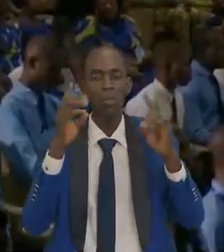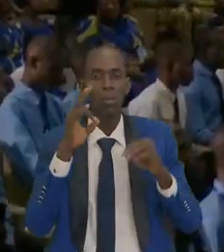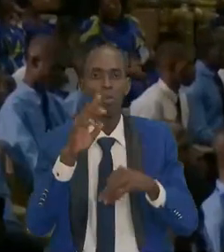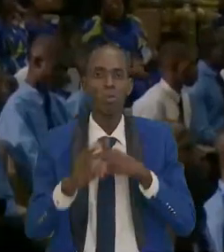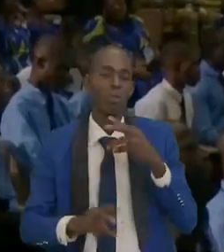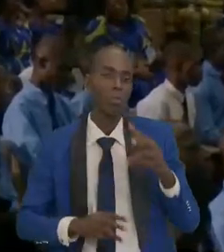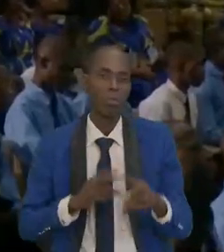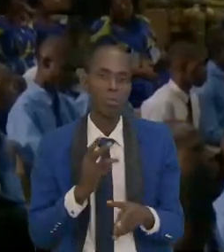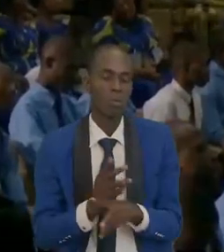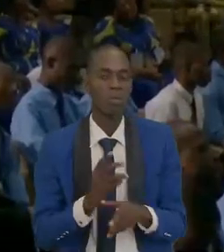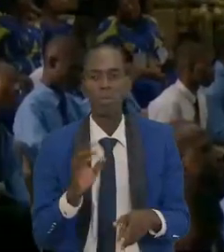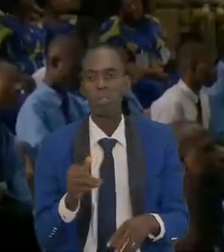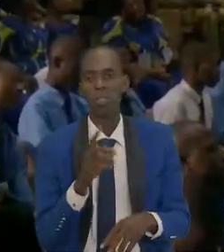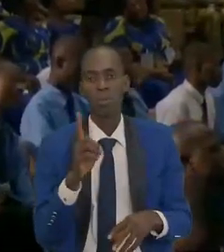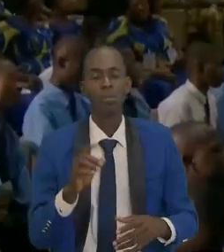du monde.